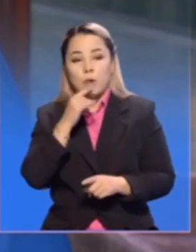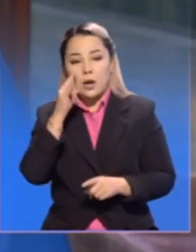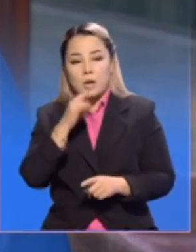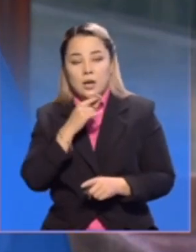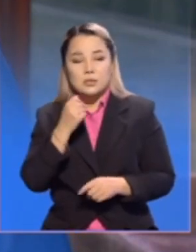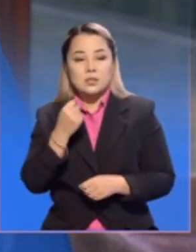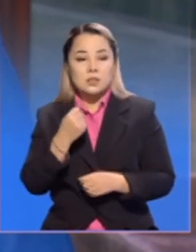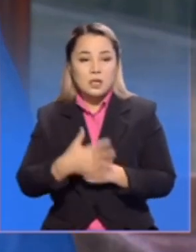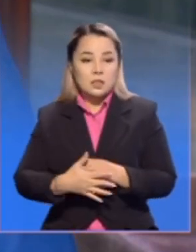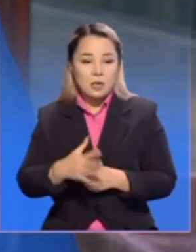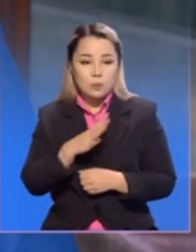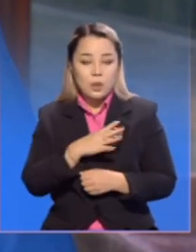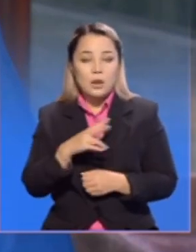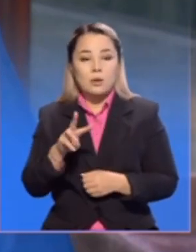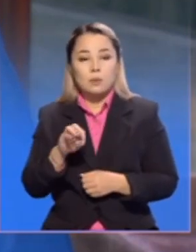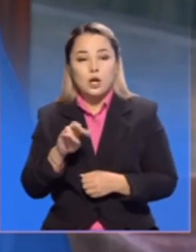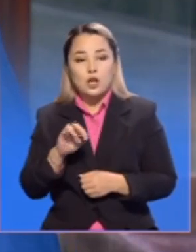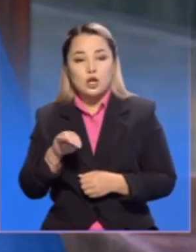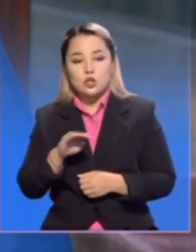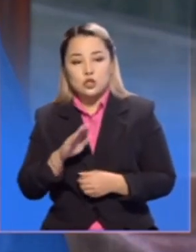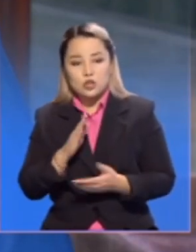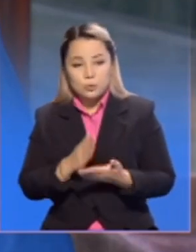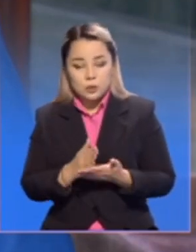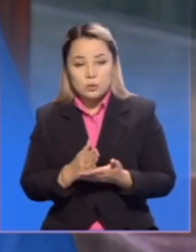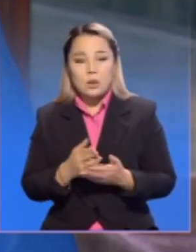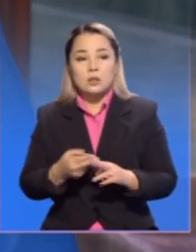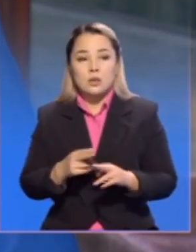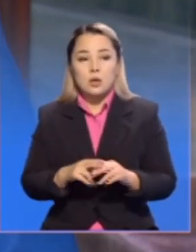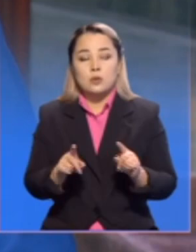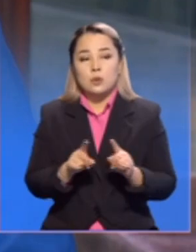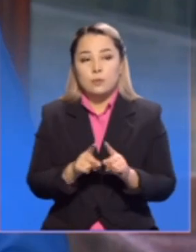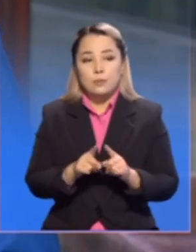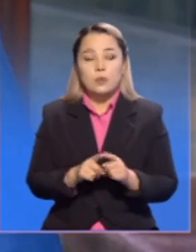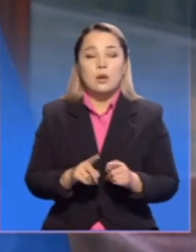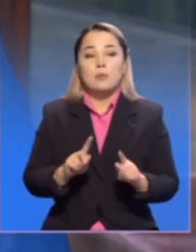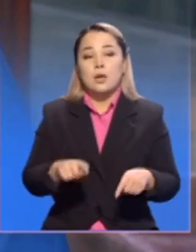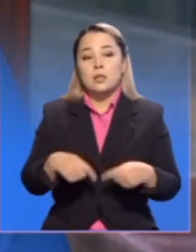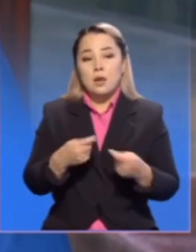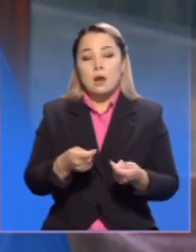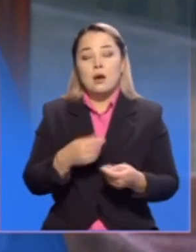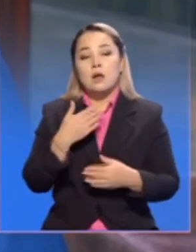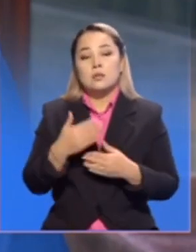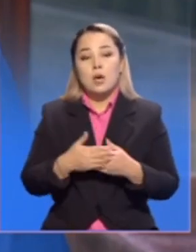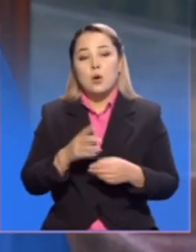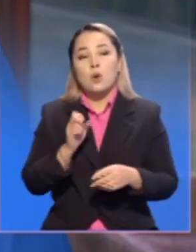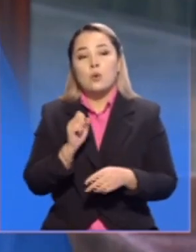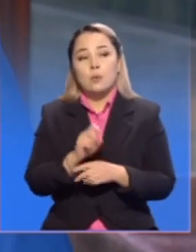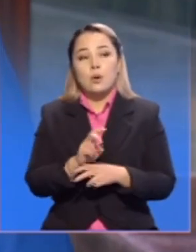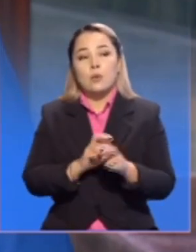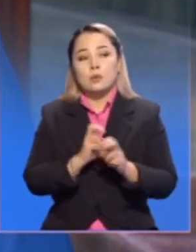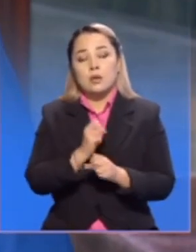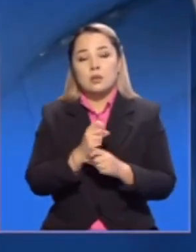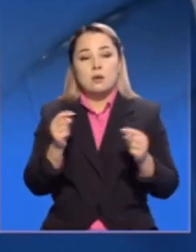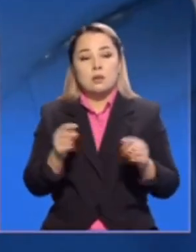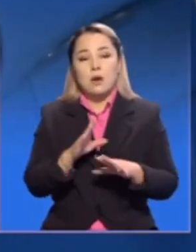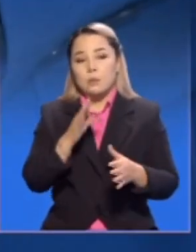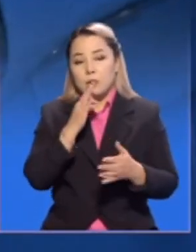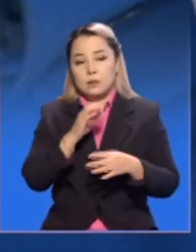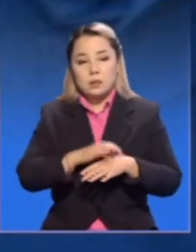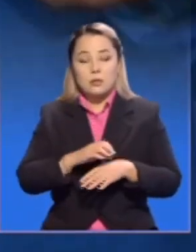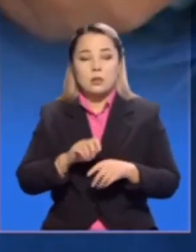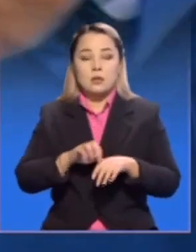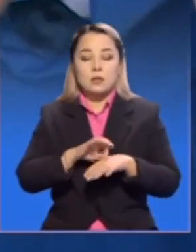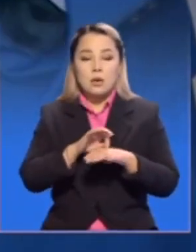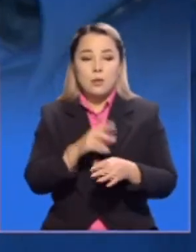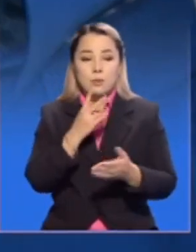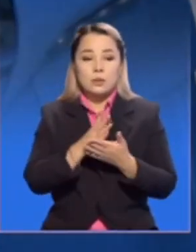Русско-Казахский центр болды, Меланж болды, басқалар болды. Солар бірақ берілген алдындағы уәделерге толығымен сай болмай шықты.